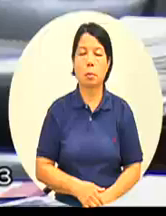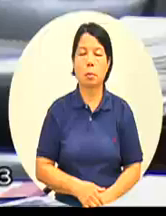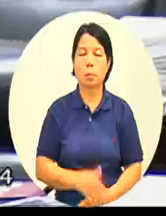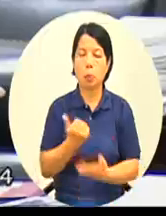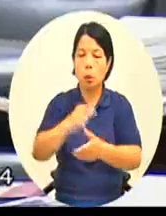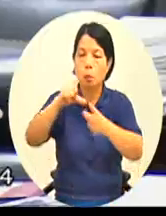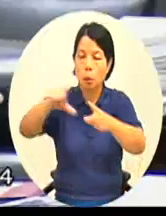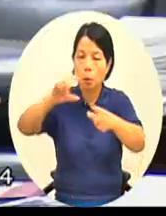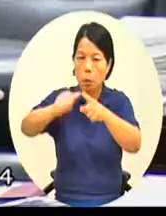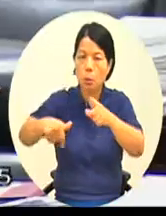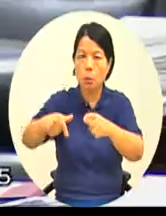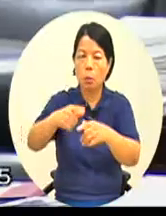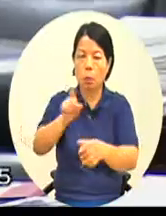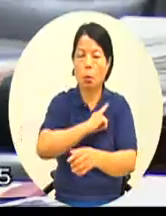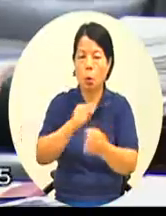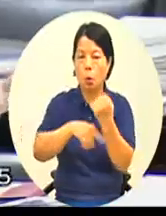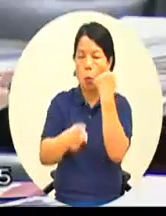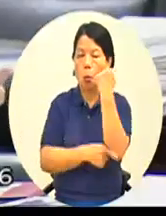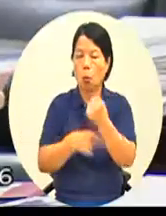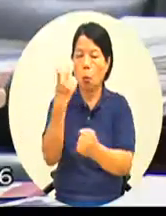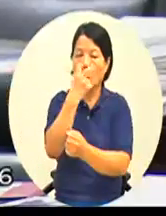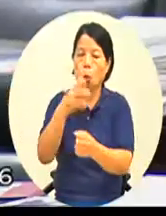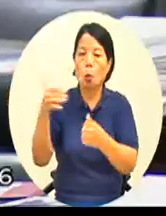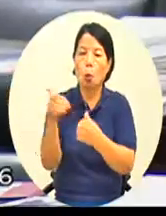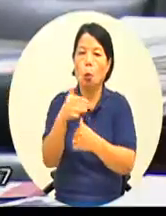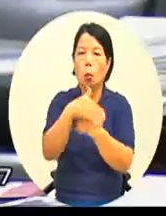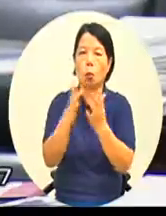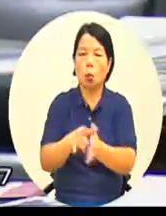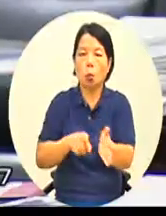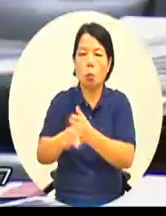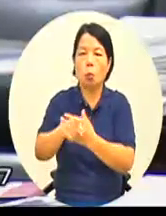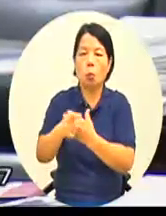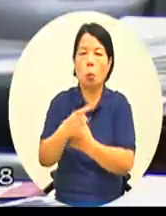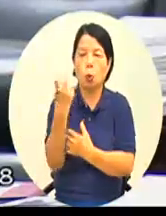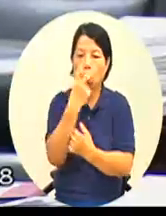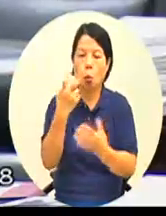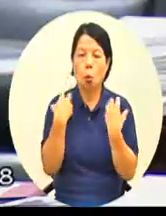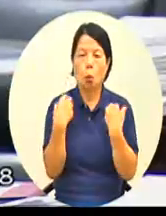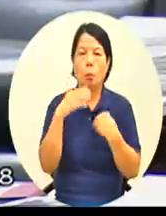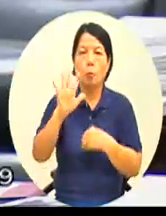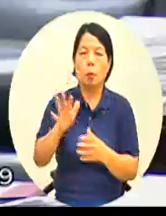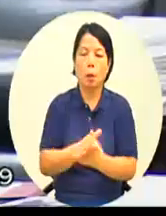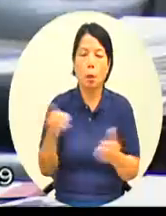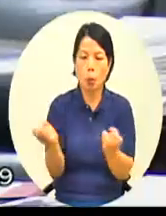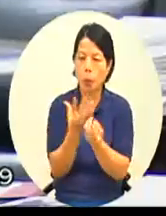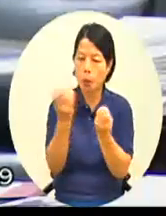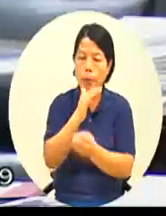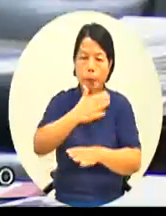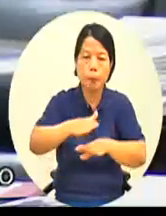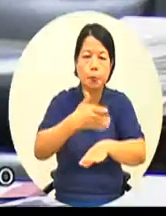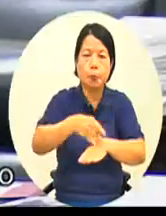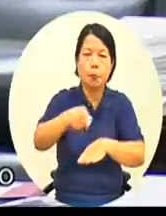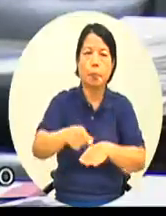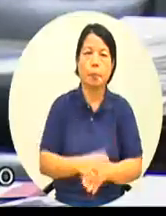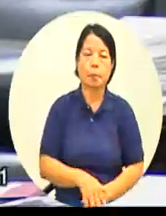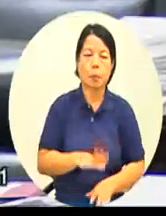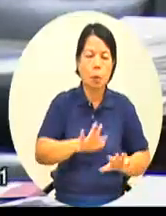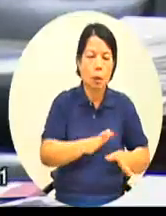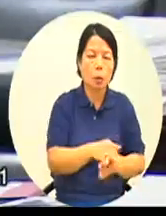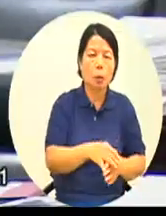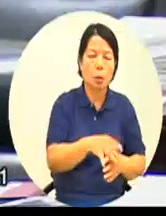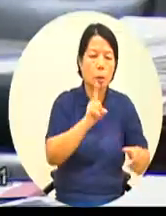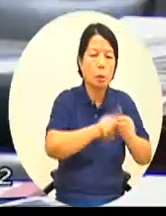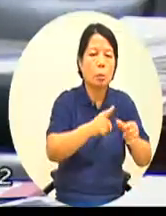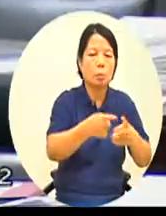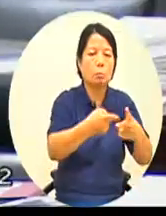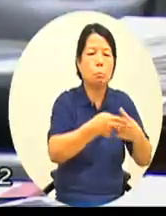讲，因为大企业他们都有法律顾问，有专职的人事的管理，所以他们那个不会有这样的问题。问题出的是出在那些小型